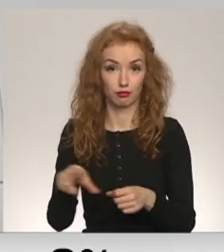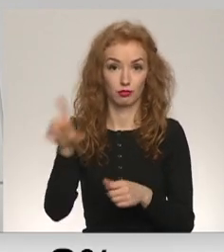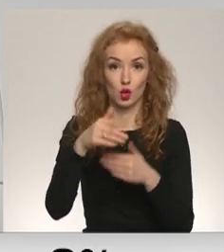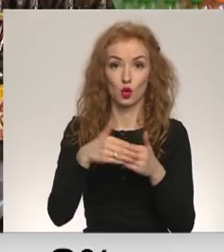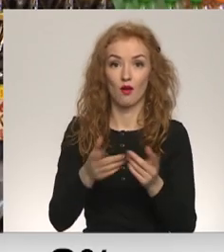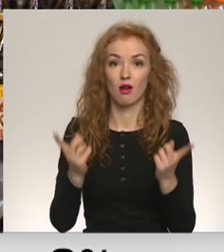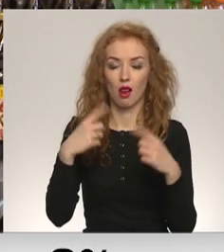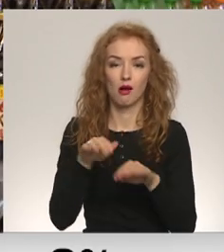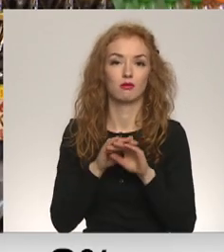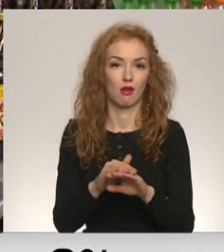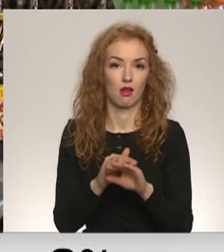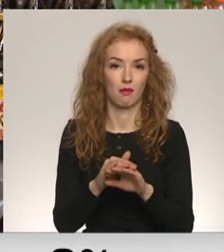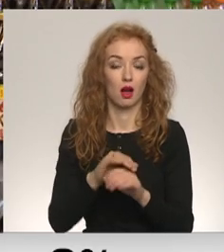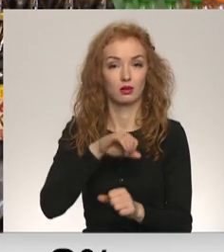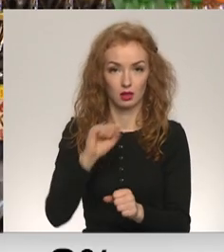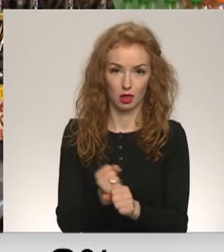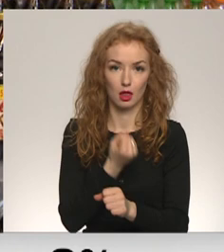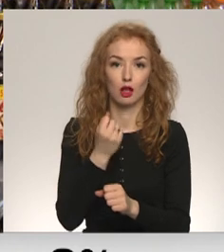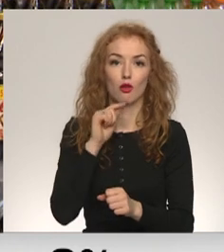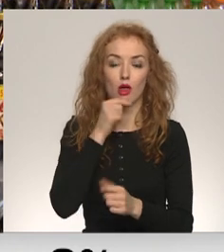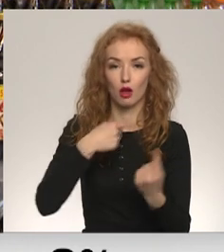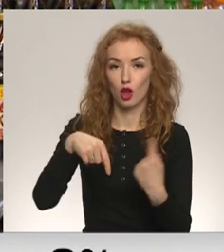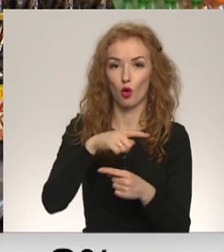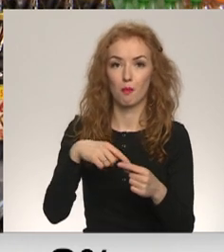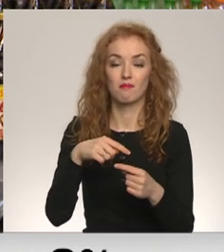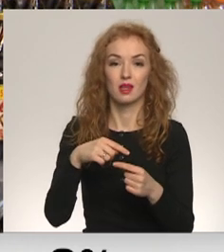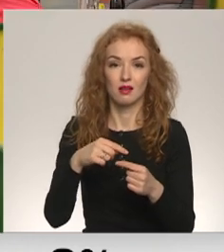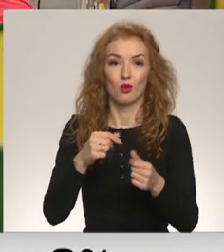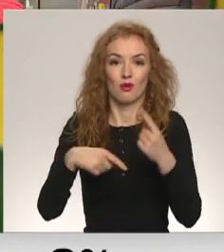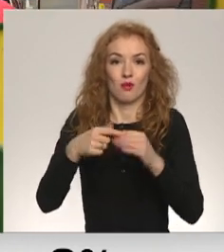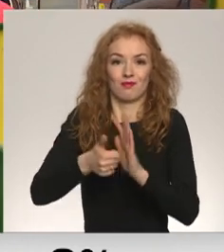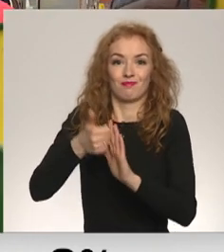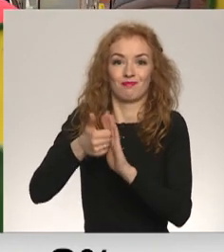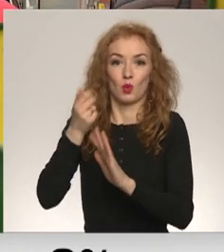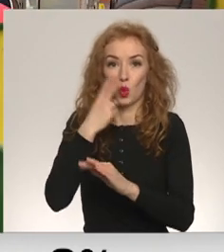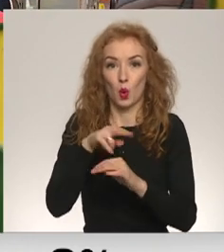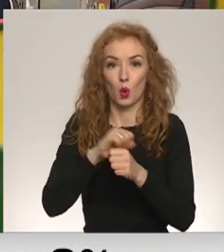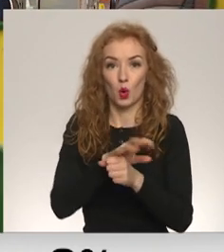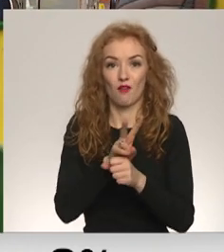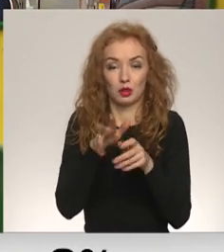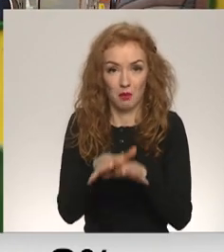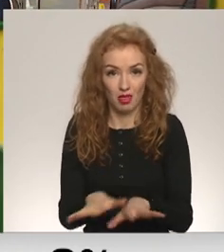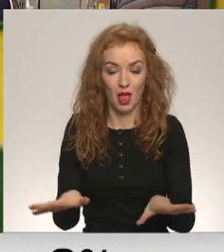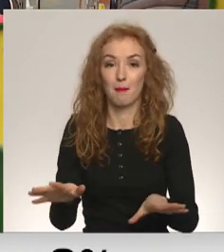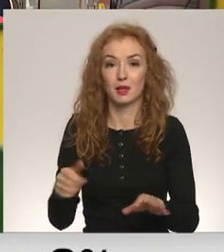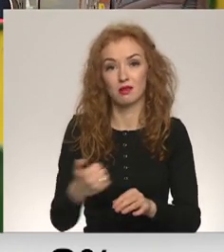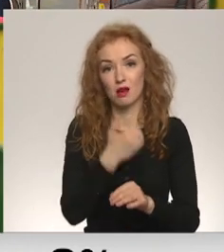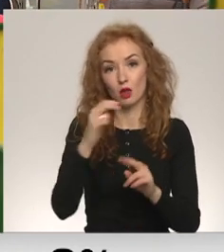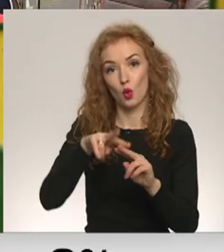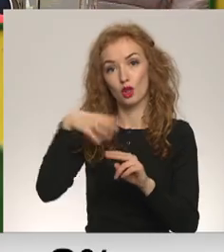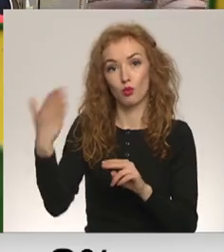laikā saglabāsies. Taču ekonomikai atveseļojoties no COVID-19 pandēmijas, gada otrajā pusē